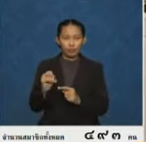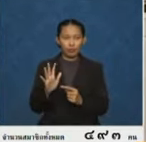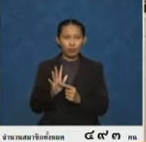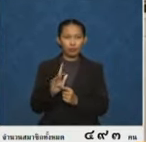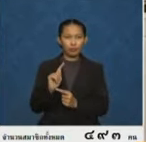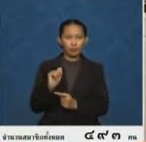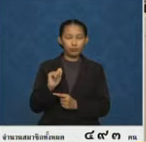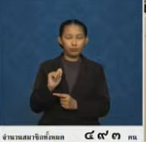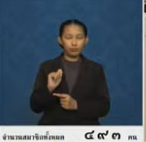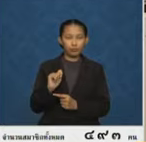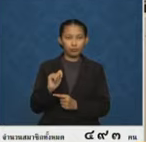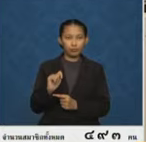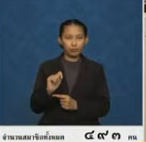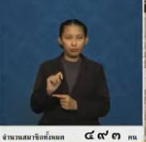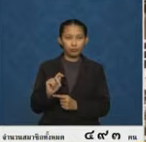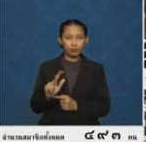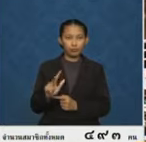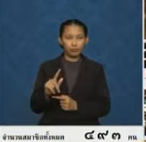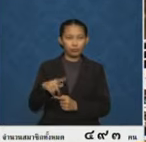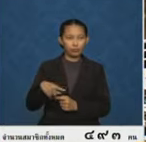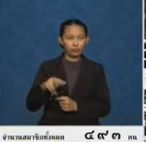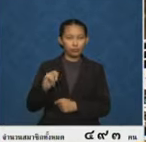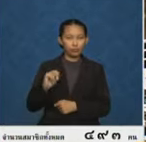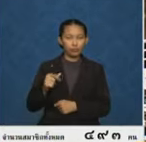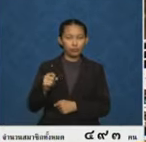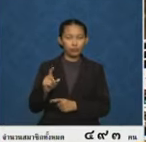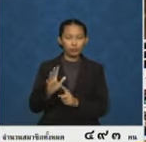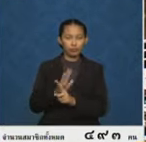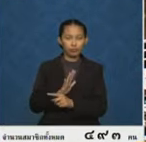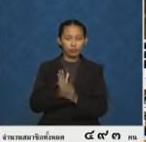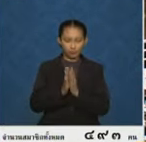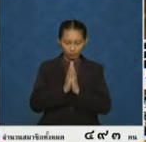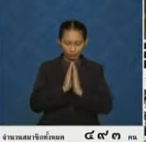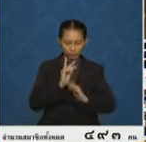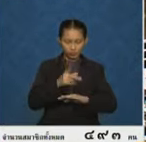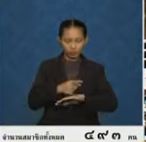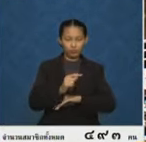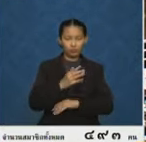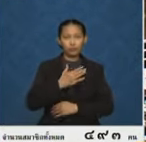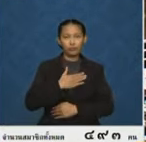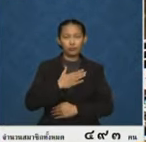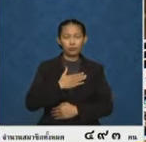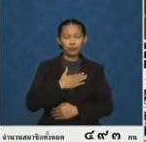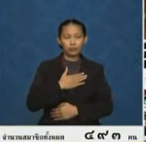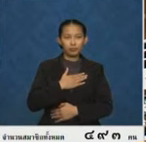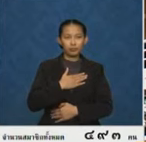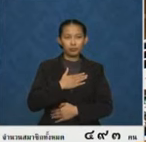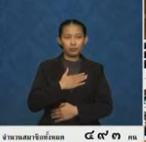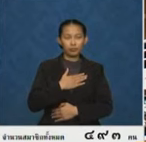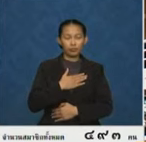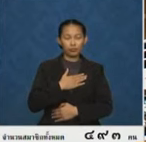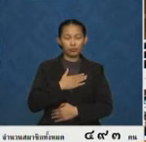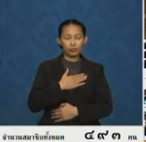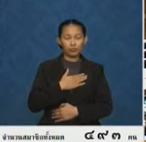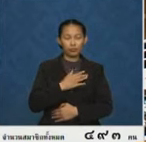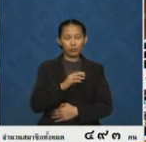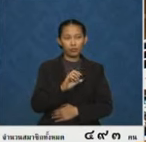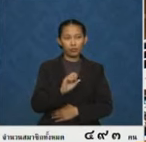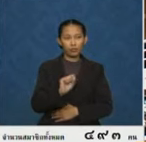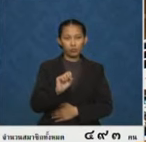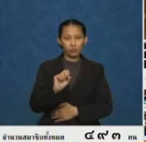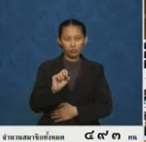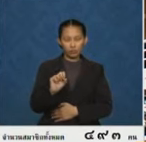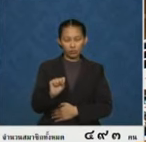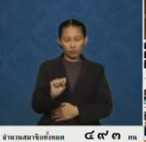ครับเชครับท่านประธานที่เคารพผมณัฐพงษ์เปญภูมิสวัสดิ์ผู้แทนราษฎรกรุงเทพมหานคร